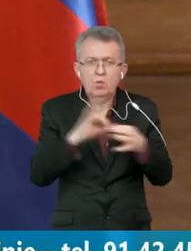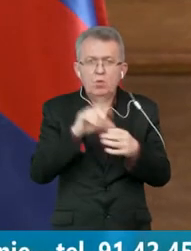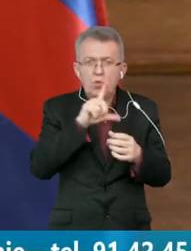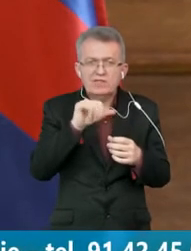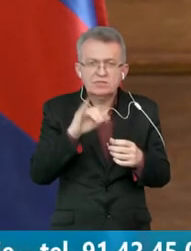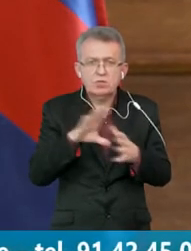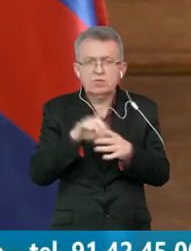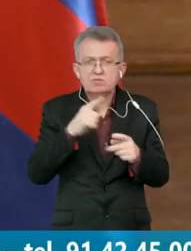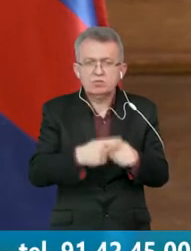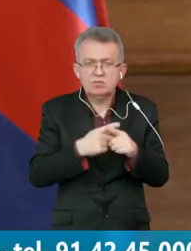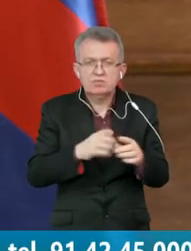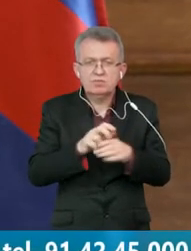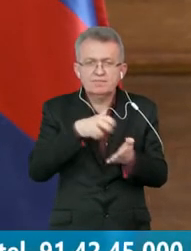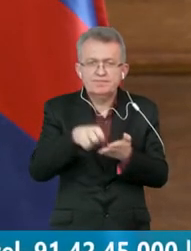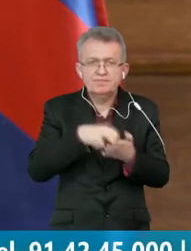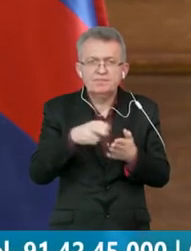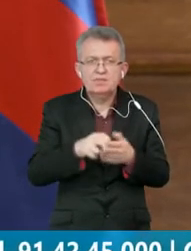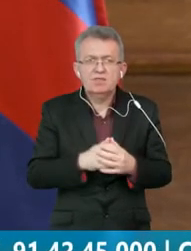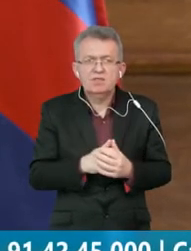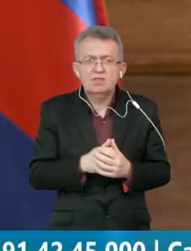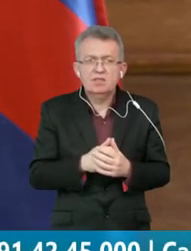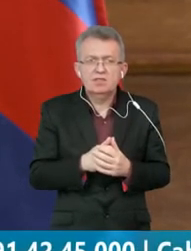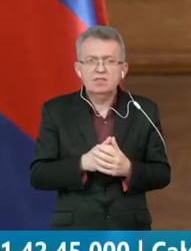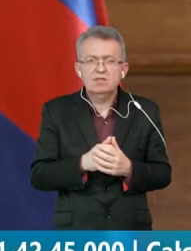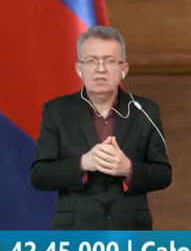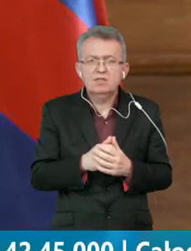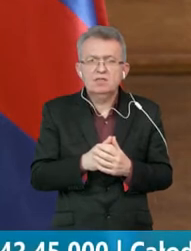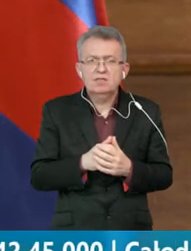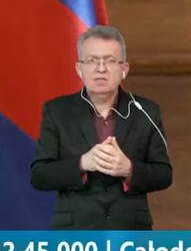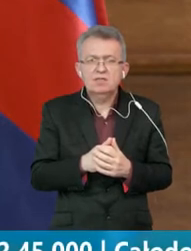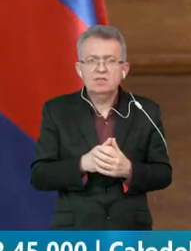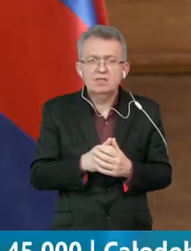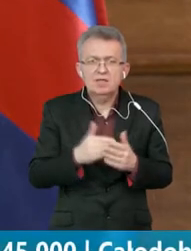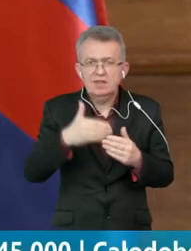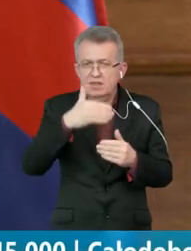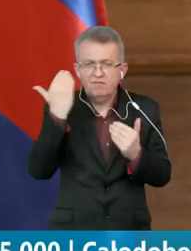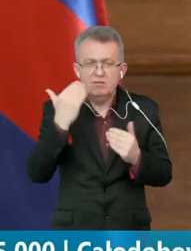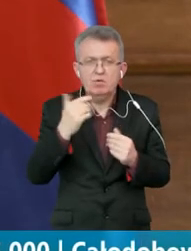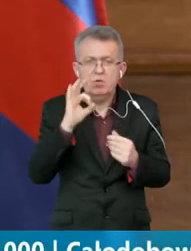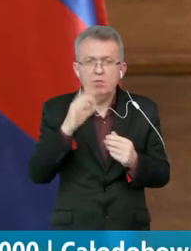ze Spółdzielców, przejściem dla pieszych. Proszę o odpowiedź. Zacznę od końca. Nic nie wiem o